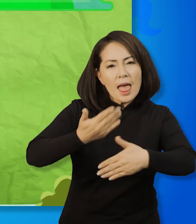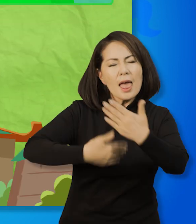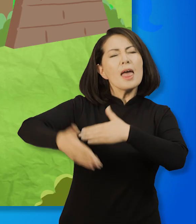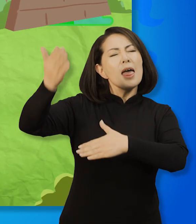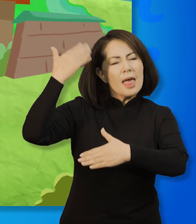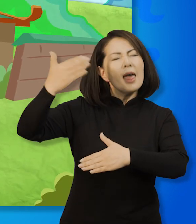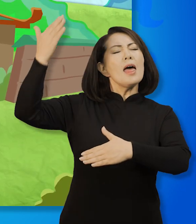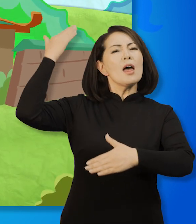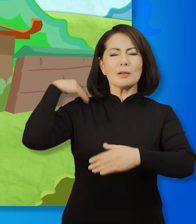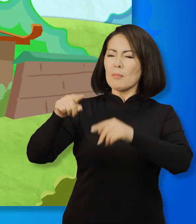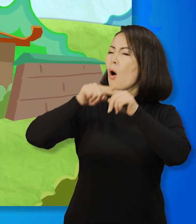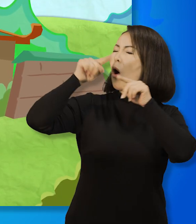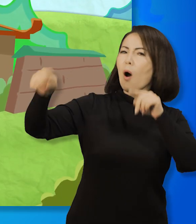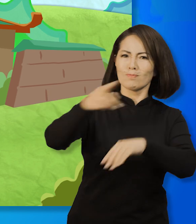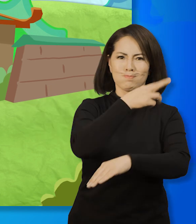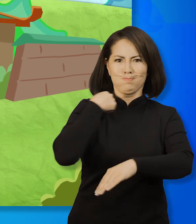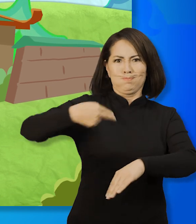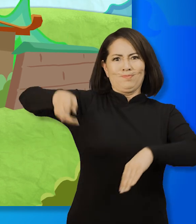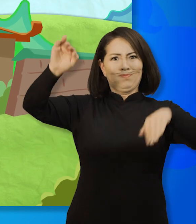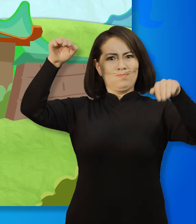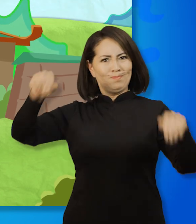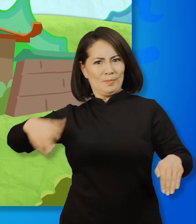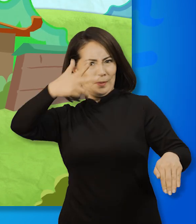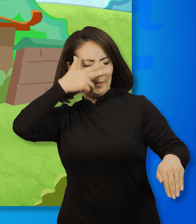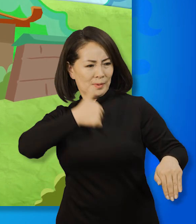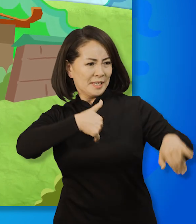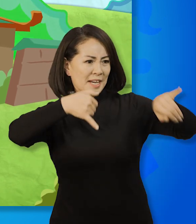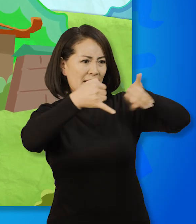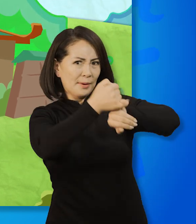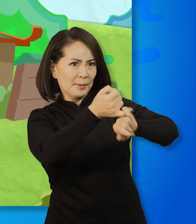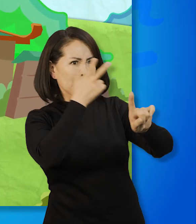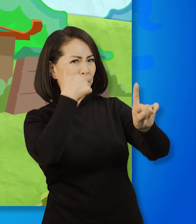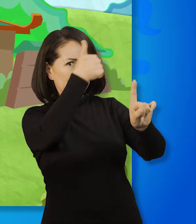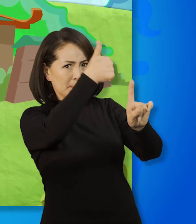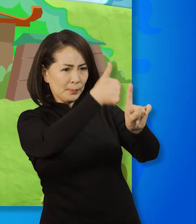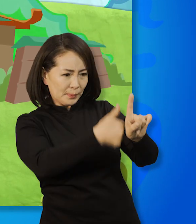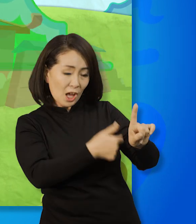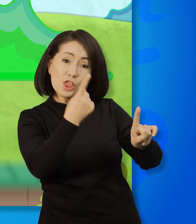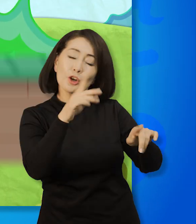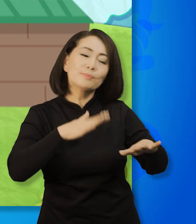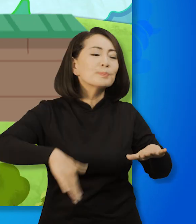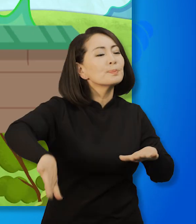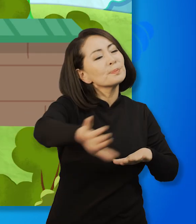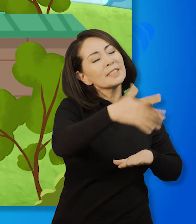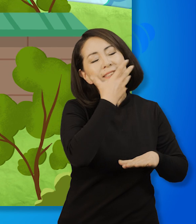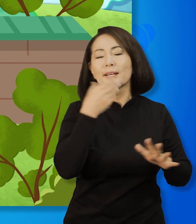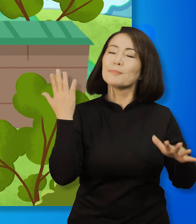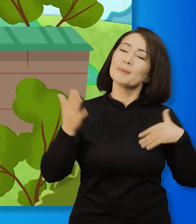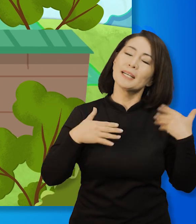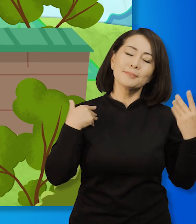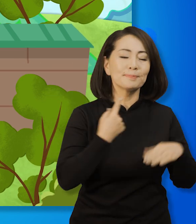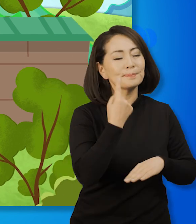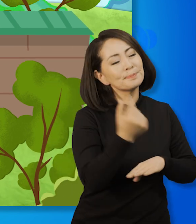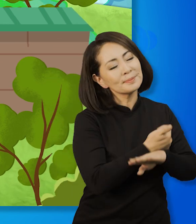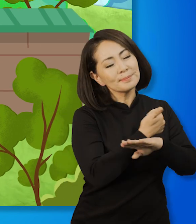Эрд үрдийн цагт гол нутгийн нэгэн хаан хосгүй сайхан хатантай юмсанжээ. Нэгэн өдөр хатан цэцэрлэгт хүрээлэнгээр